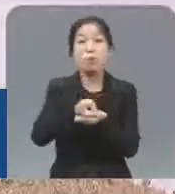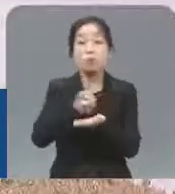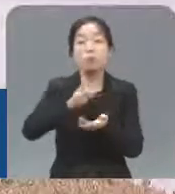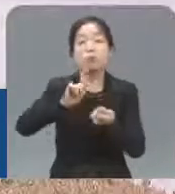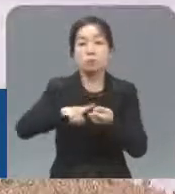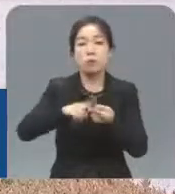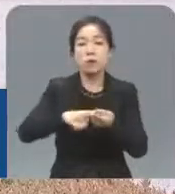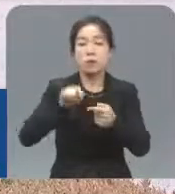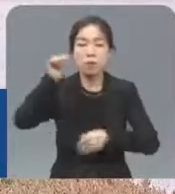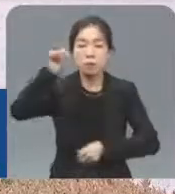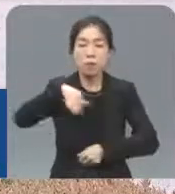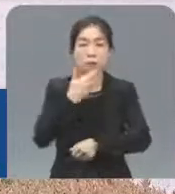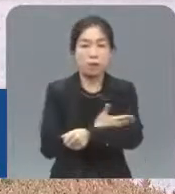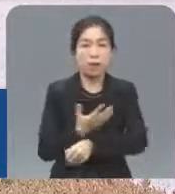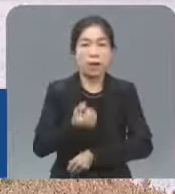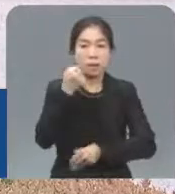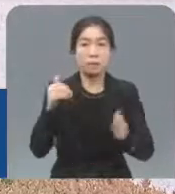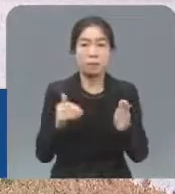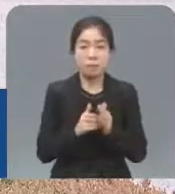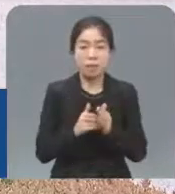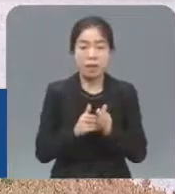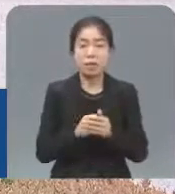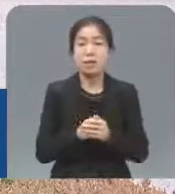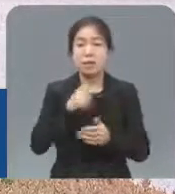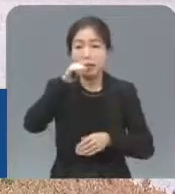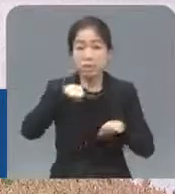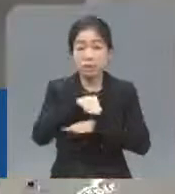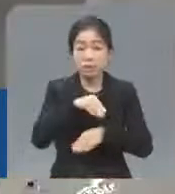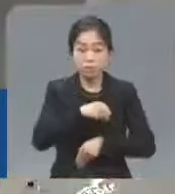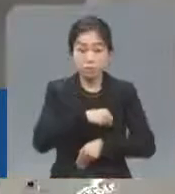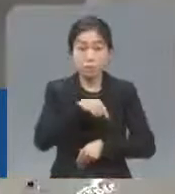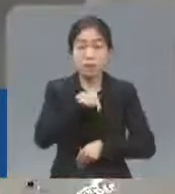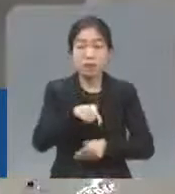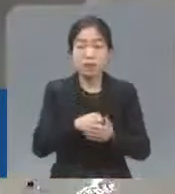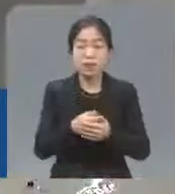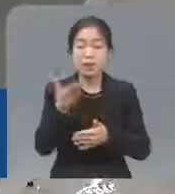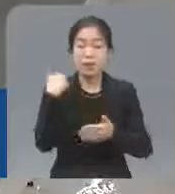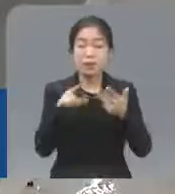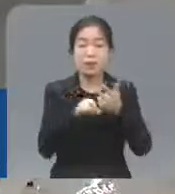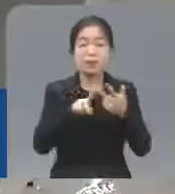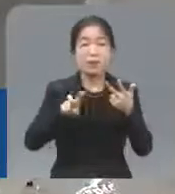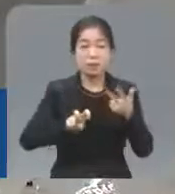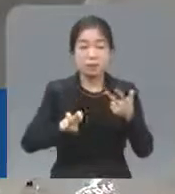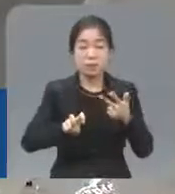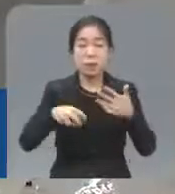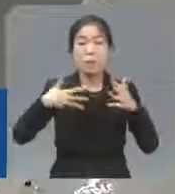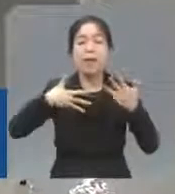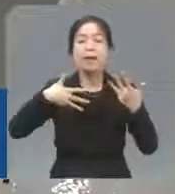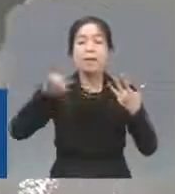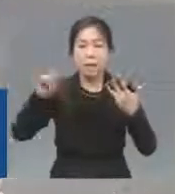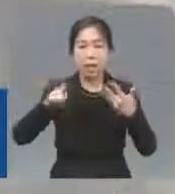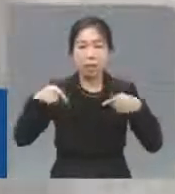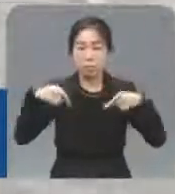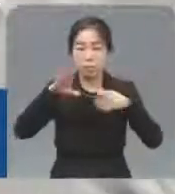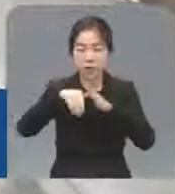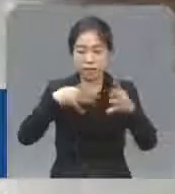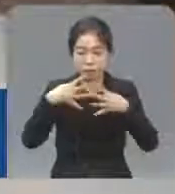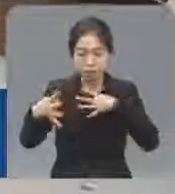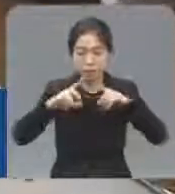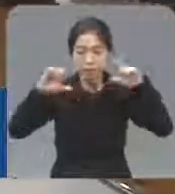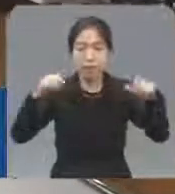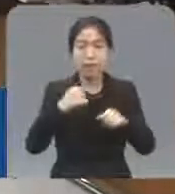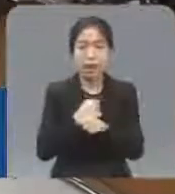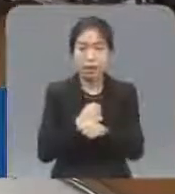파업권을 확보했습니다. 금속노조 기아자동차 지부는 지난달 20일 8차 본교섭에서 교섭 결렬을